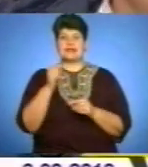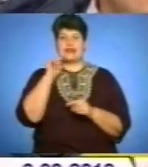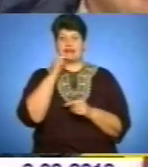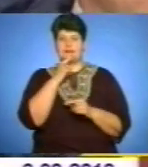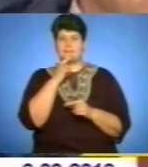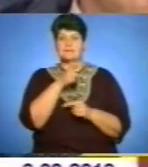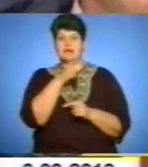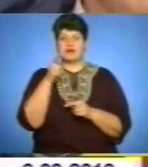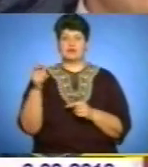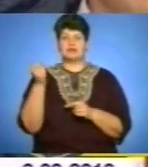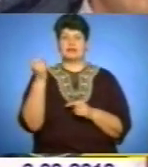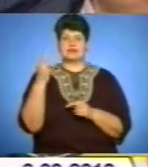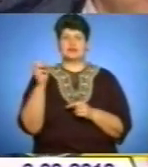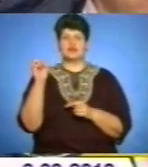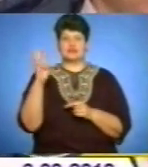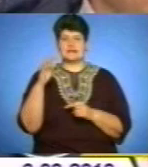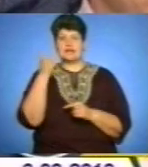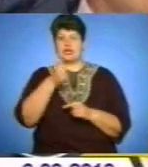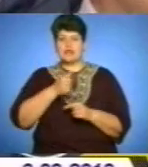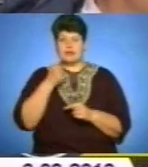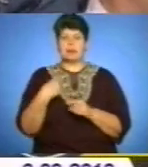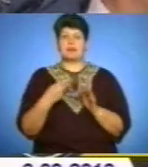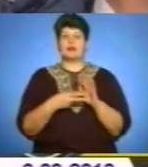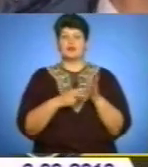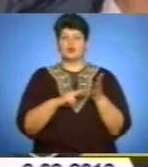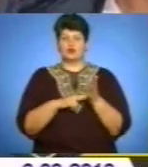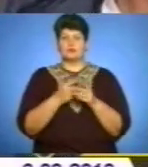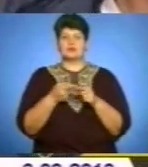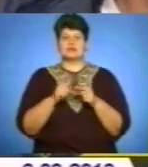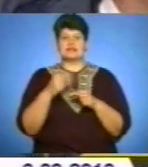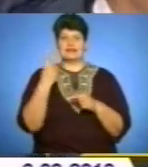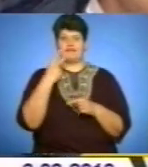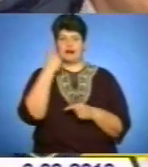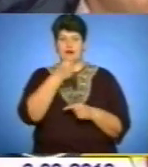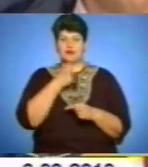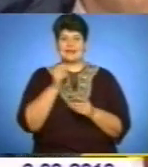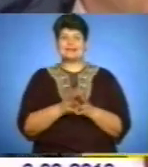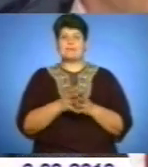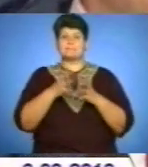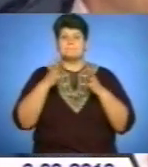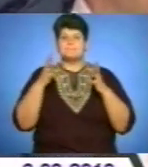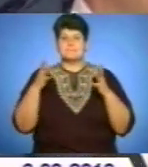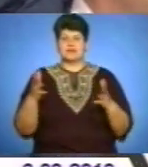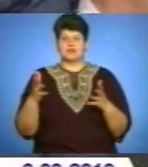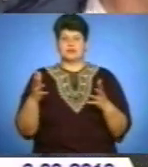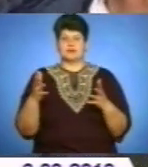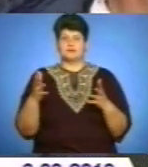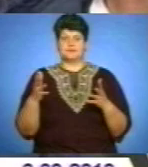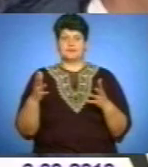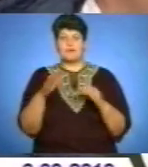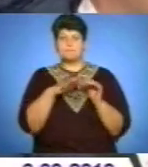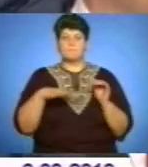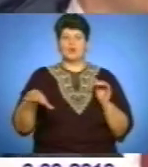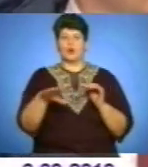період 2013-2014 року ми плануємо за ці тільки 2 роки збільшити таких площ